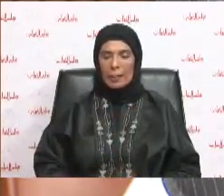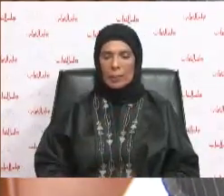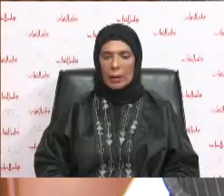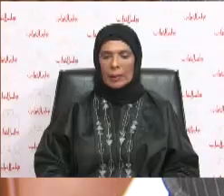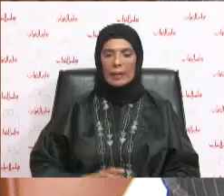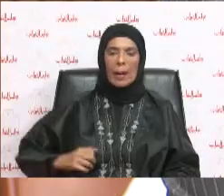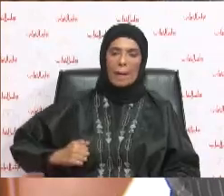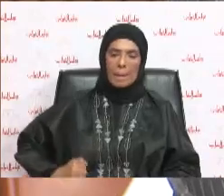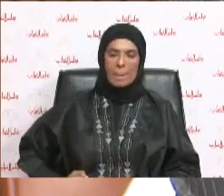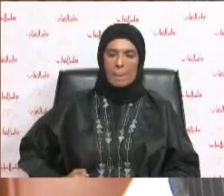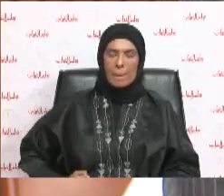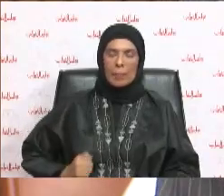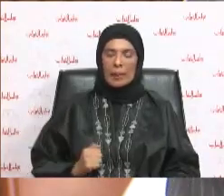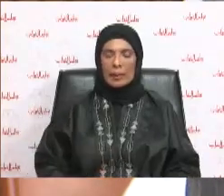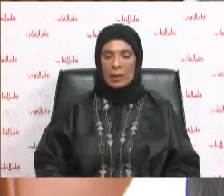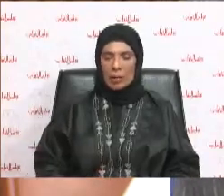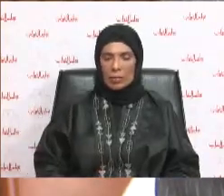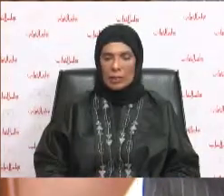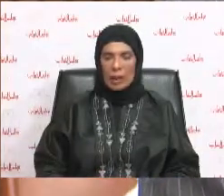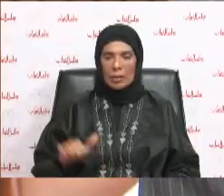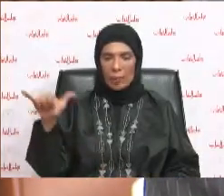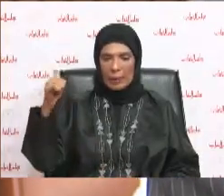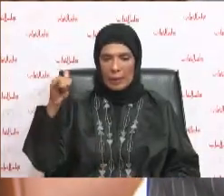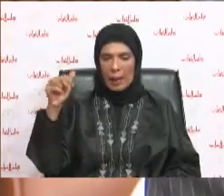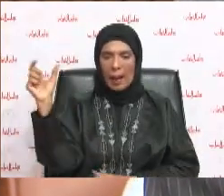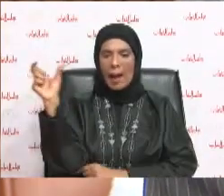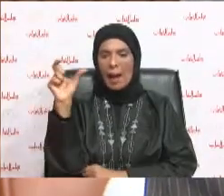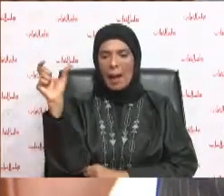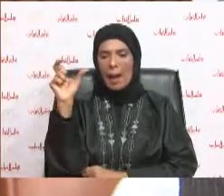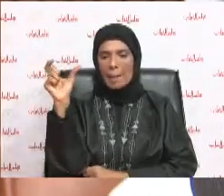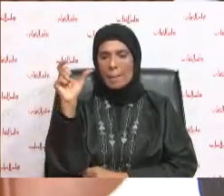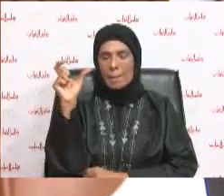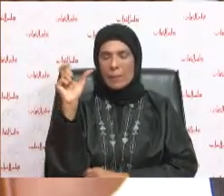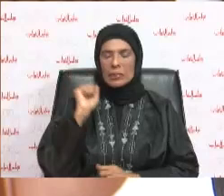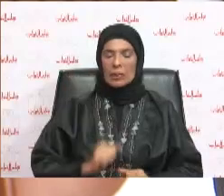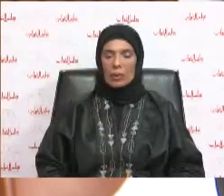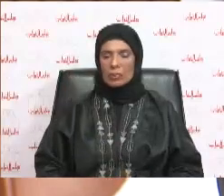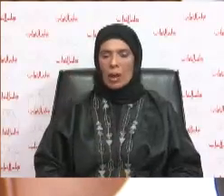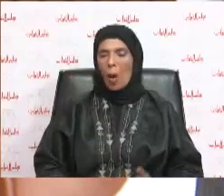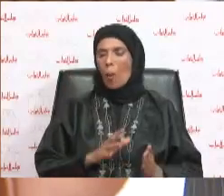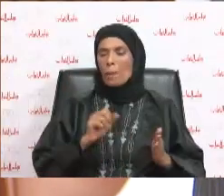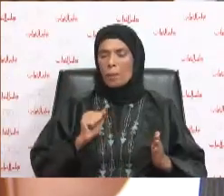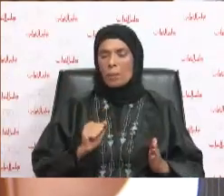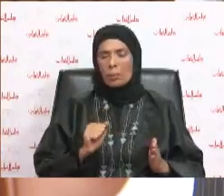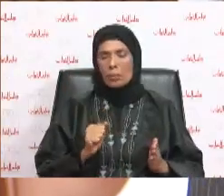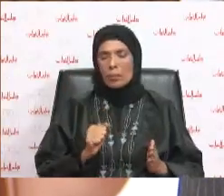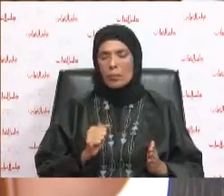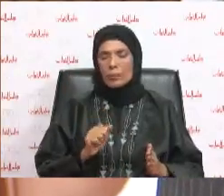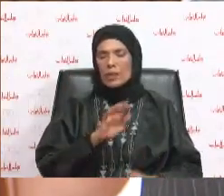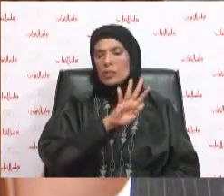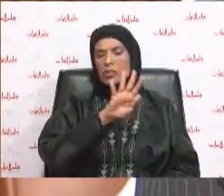مملكة البحرين الفقرة ألف: مملكة البحرين عربية إسلامية مستقلة ذات سيادة تامة،